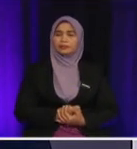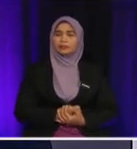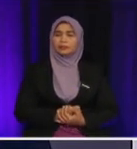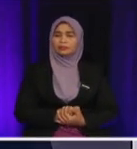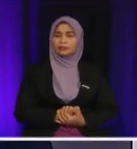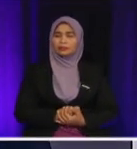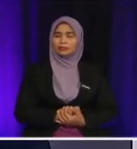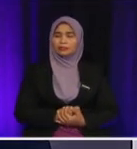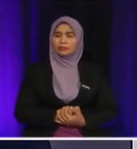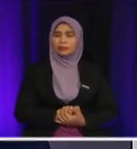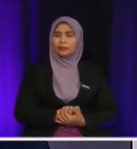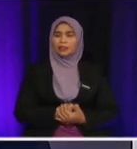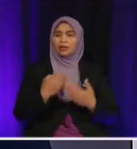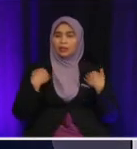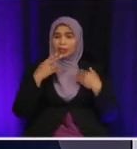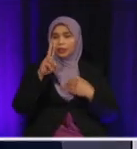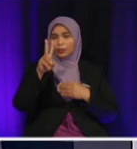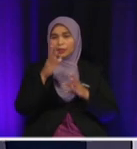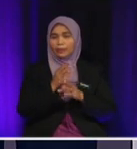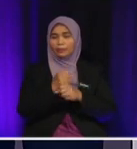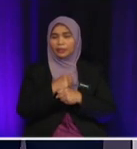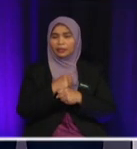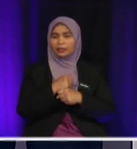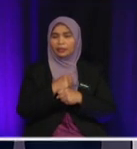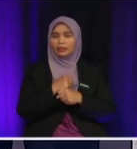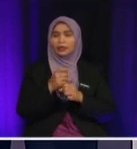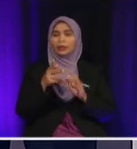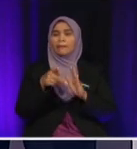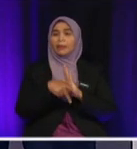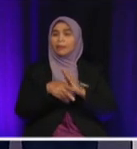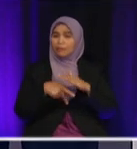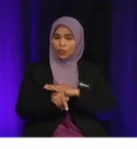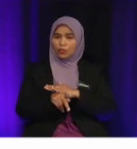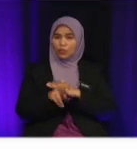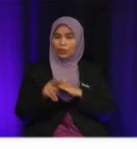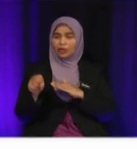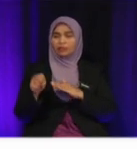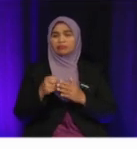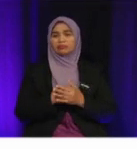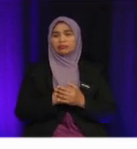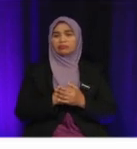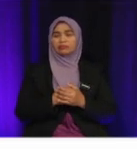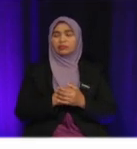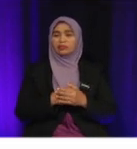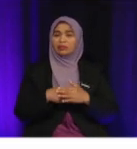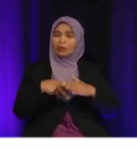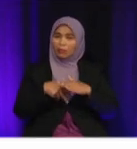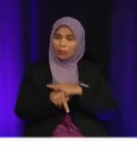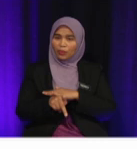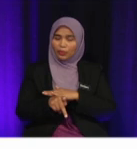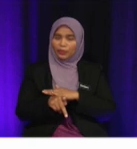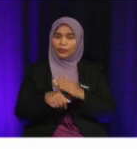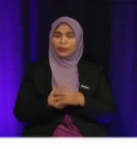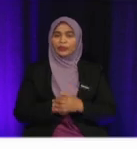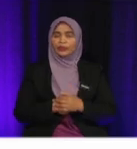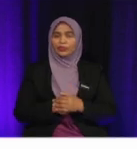jenayah qisas ni. Ada dua bentuk, iaitu sama ada pembunuhan, dibunuh. Ya, dibunuh, apa hukuman kepada